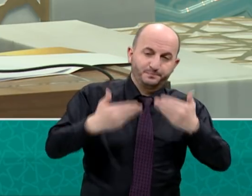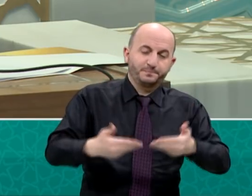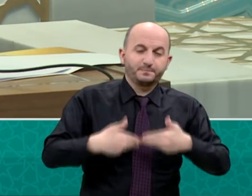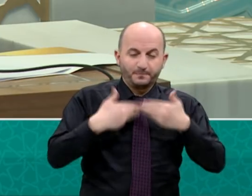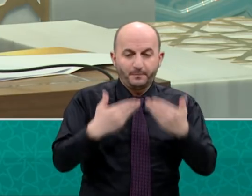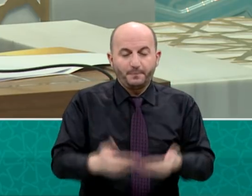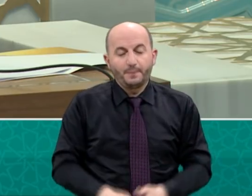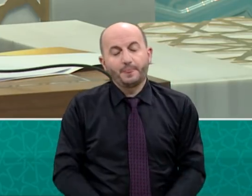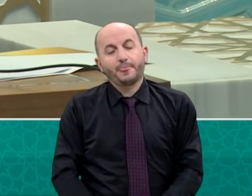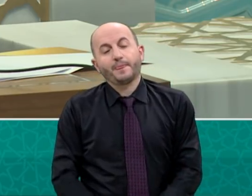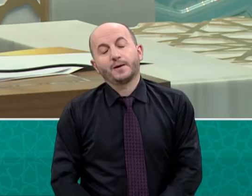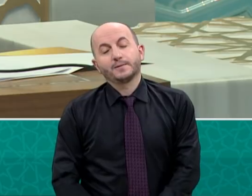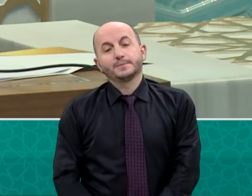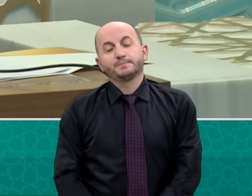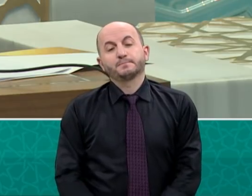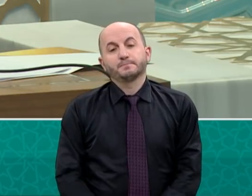ettirmeye çalışacağız.